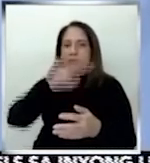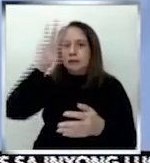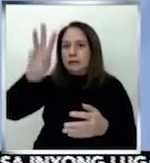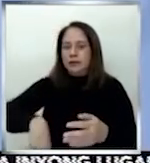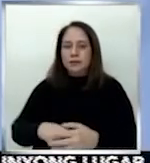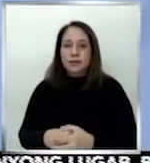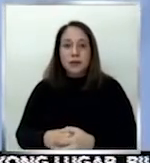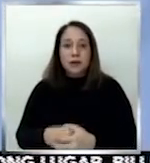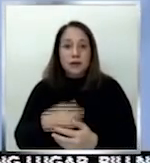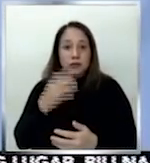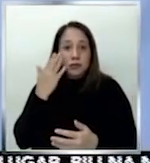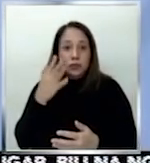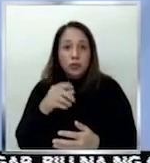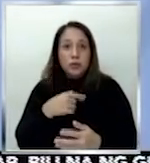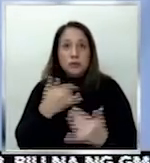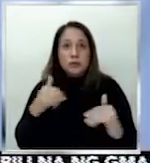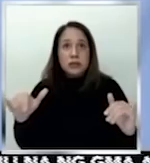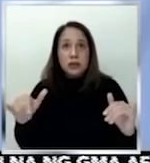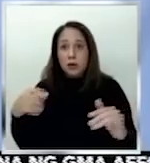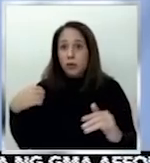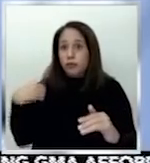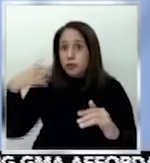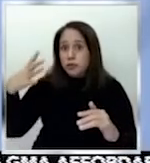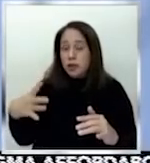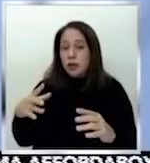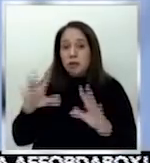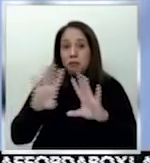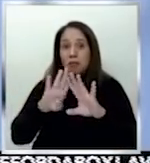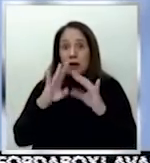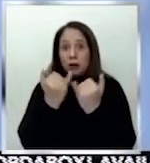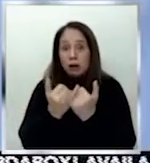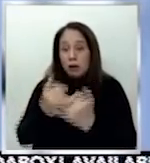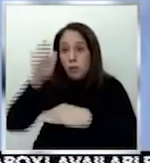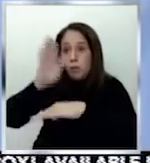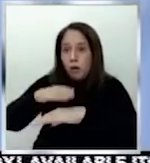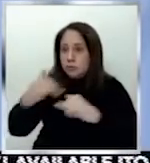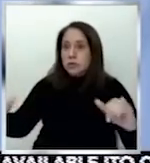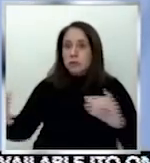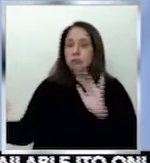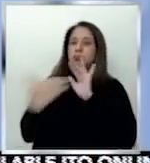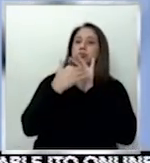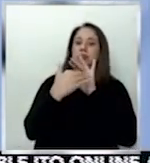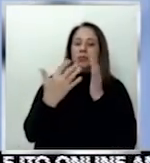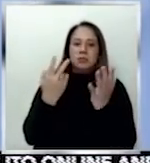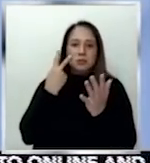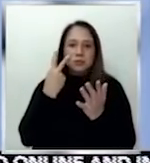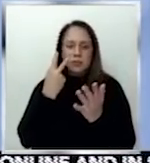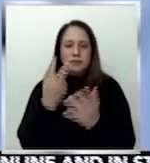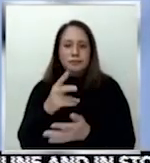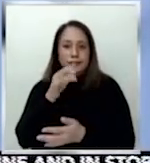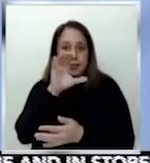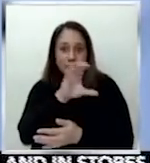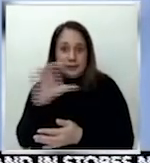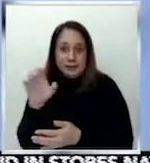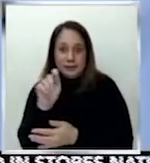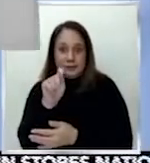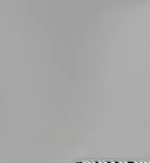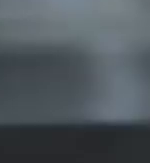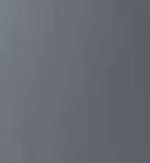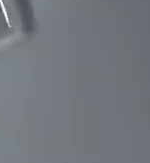nila sinanto kahit ang mga opisyal ng barangay na nanita sa kanila. Ang nahulikam nilang rambulan, tinutukan ni Jun